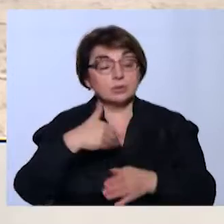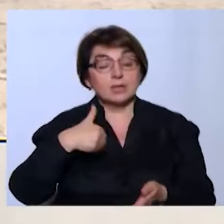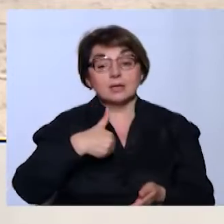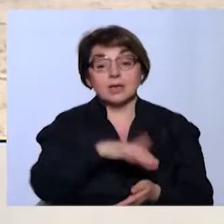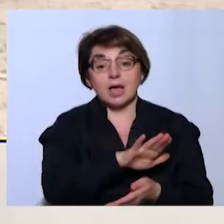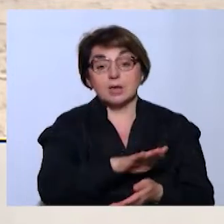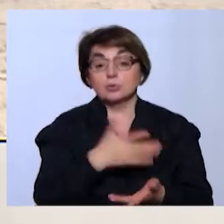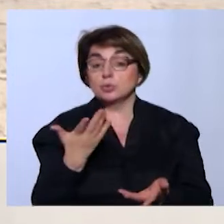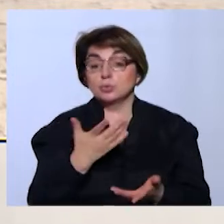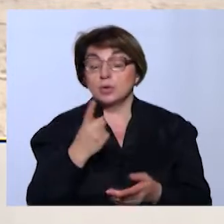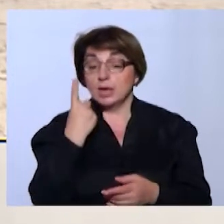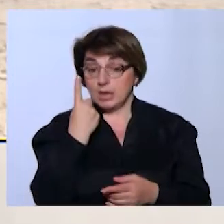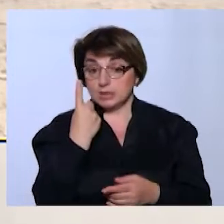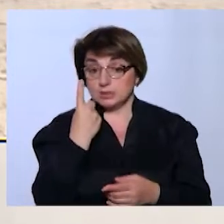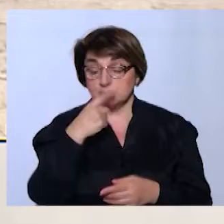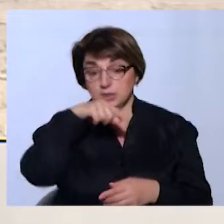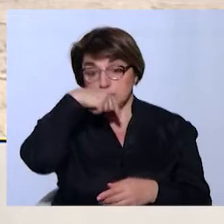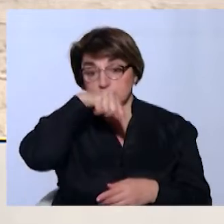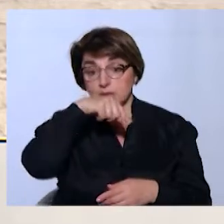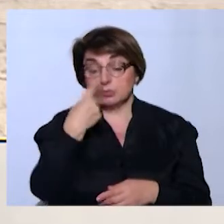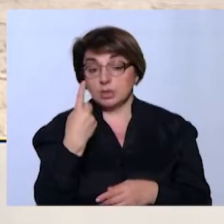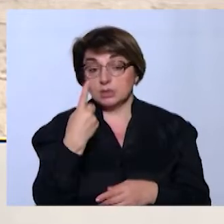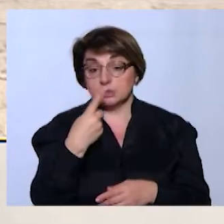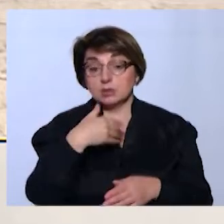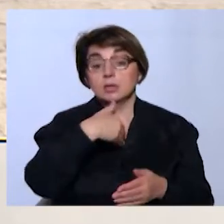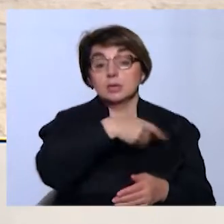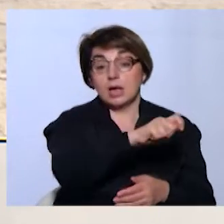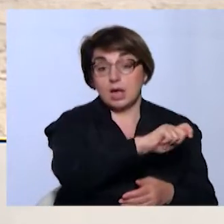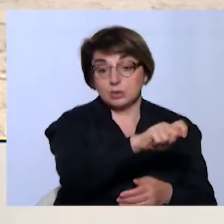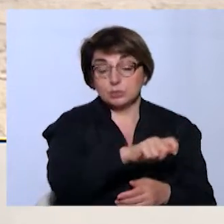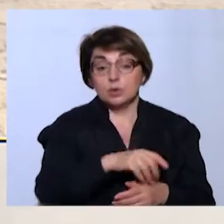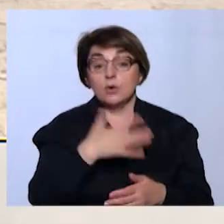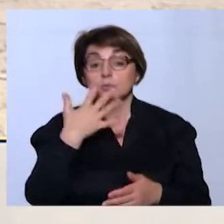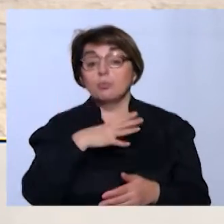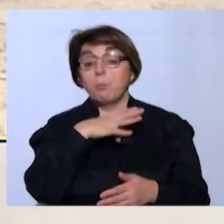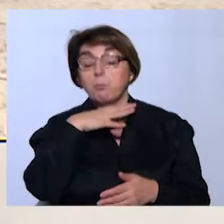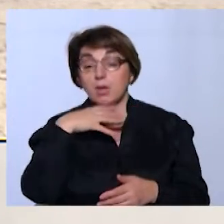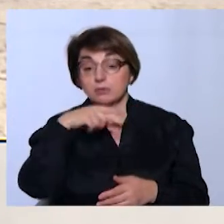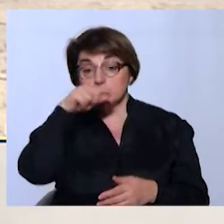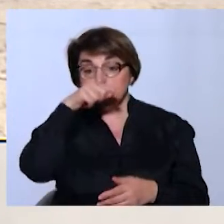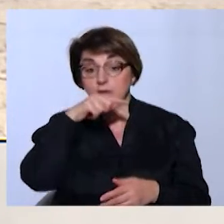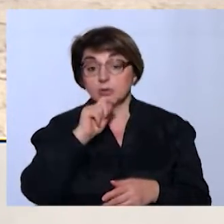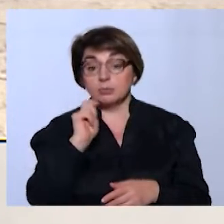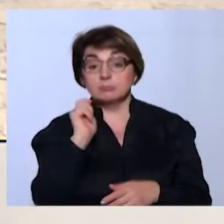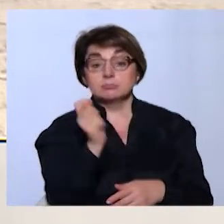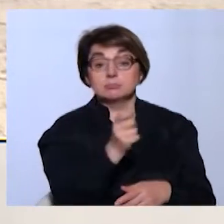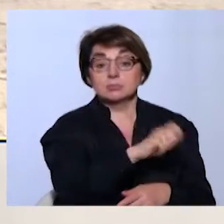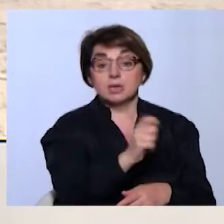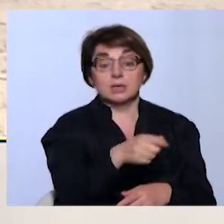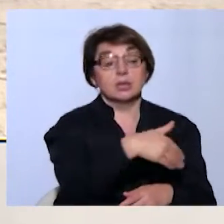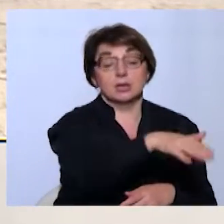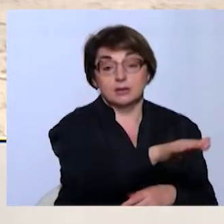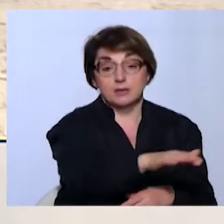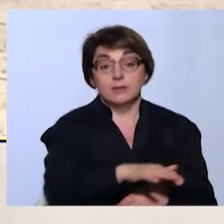თუ გარეკა? ინდაური ერთია ბავშვებო. გააგდო. Თუ იქნებოდა ინდაურები, იქნებოდა